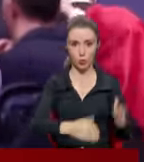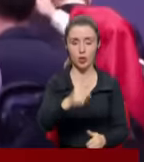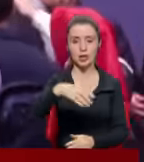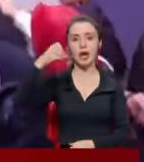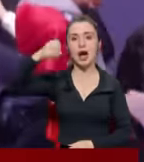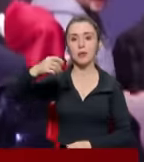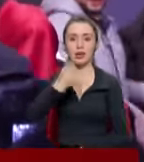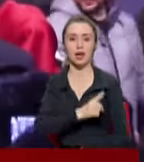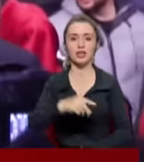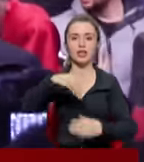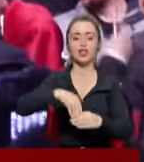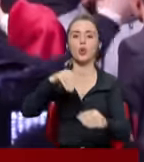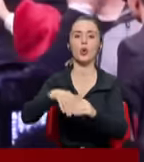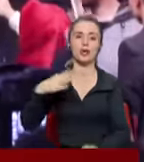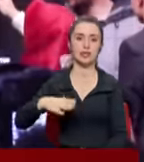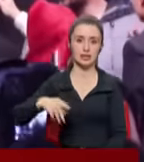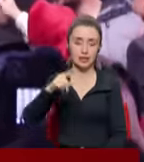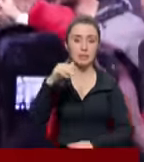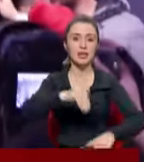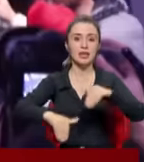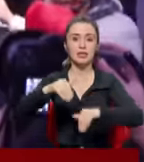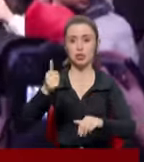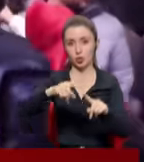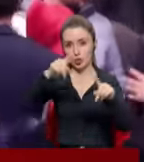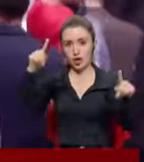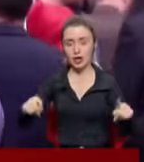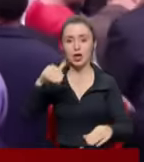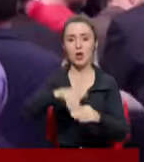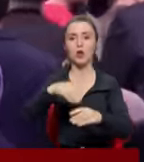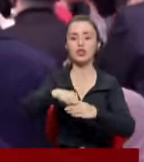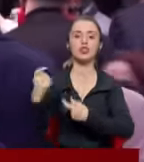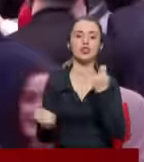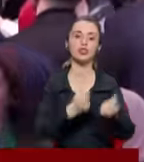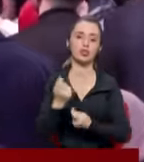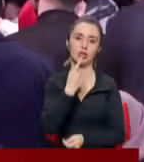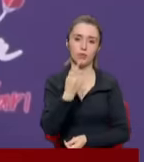AK Parti adayı için oy istedi seçim gününe kar o